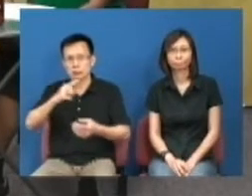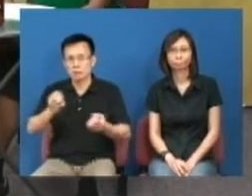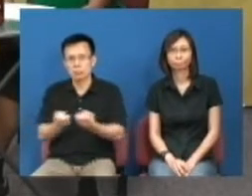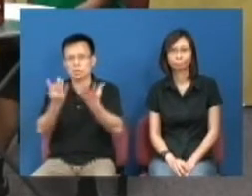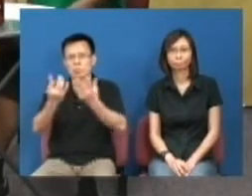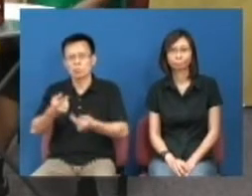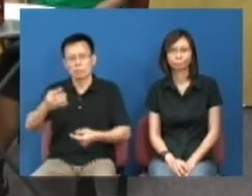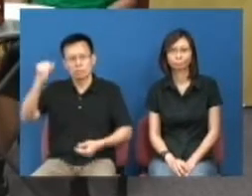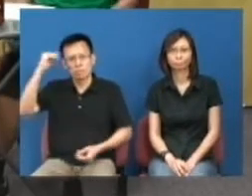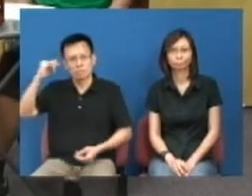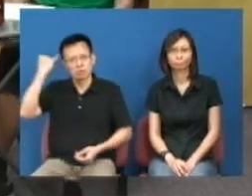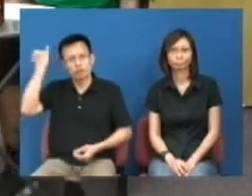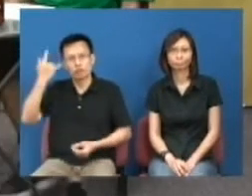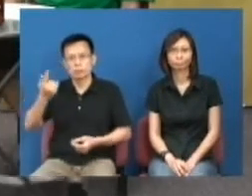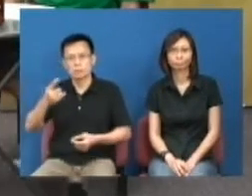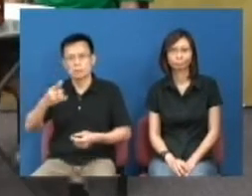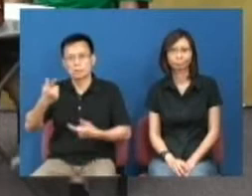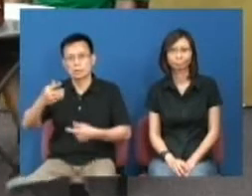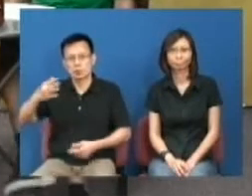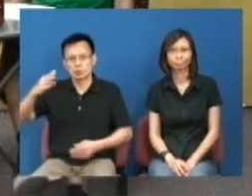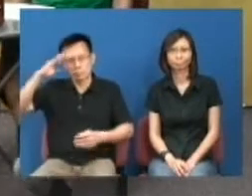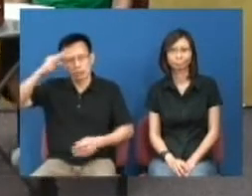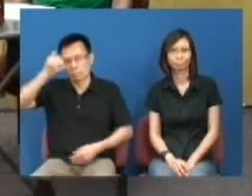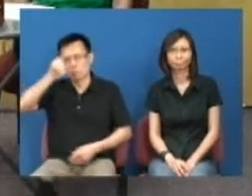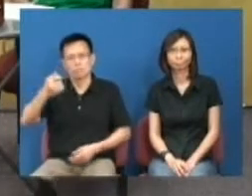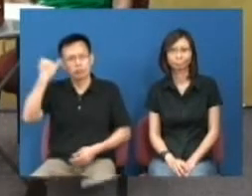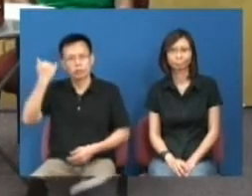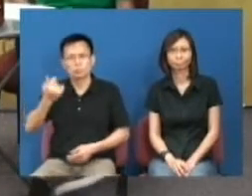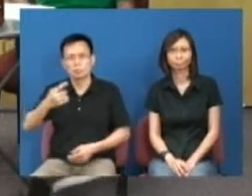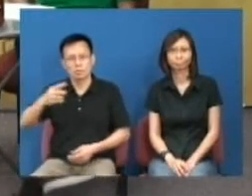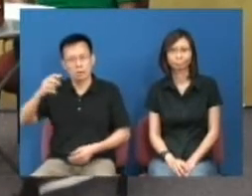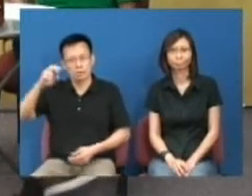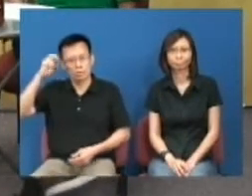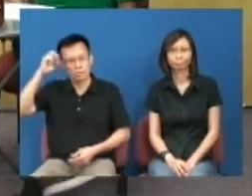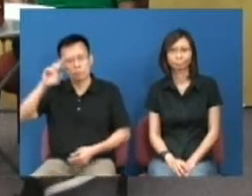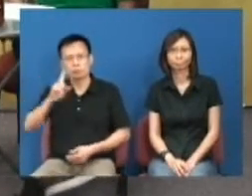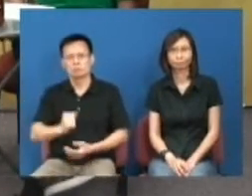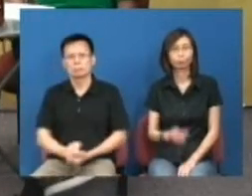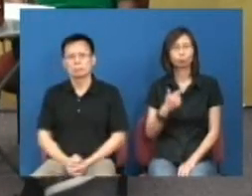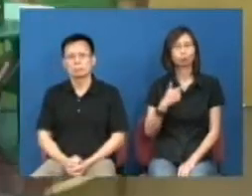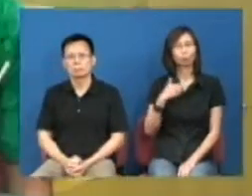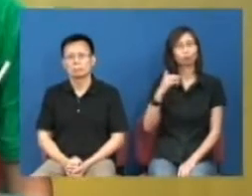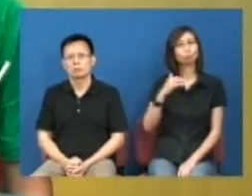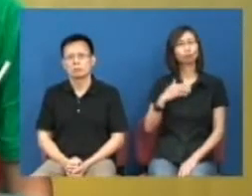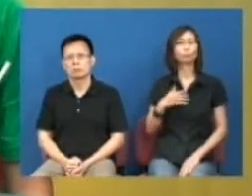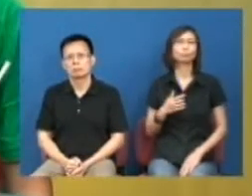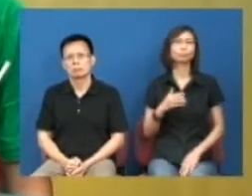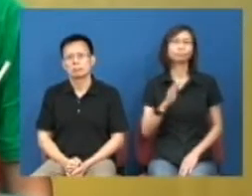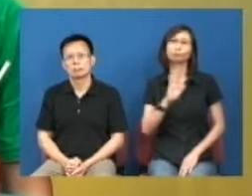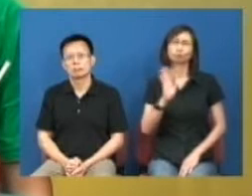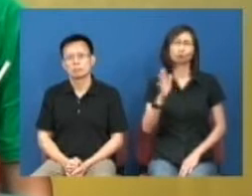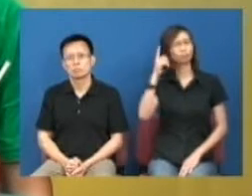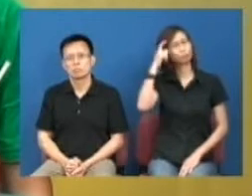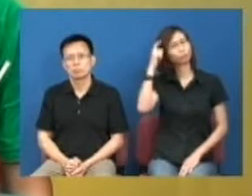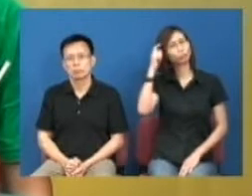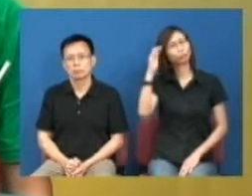唔知佢想點啦，佢係咪想即係試下佢嗰啲進步力量啊，定點樣樣啦，係咪？ 咁我唔希望就係話警方因為想